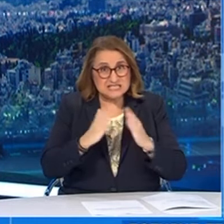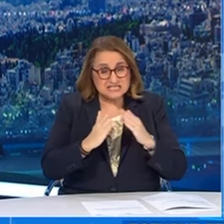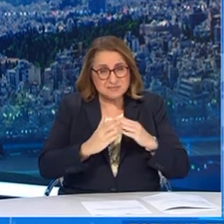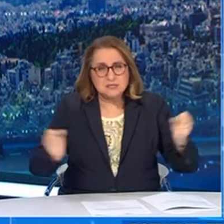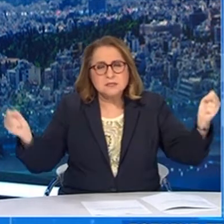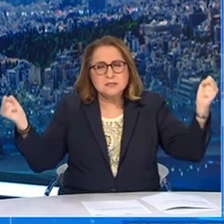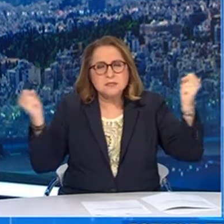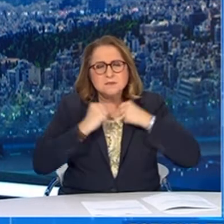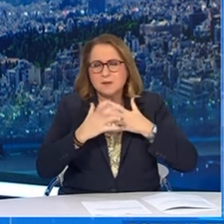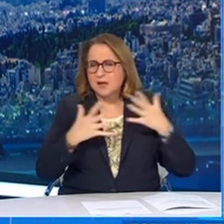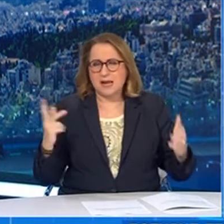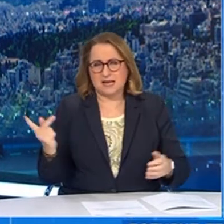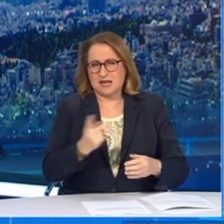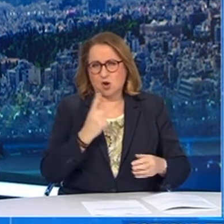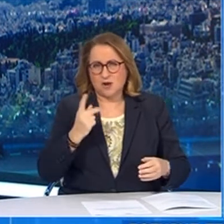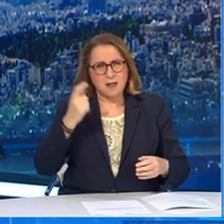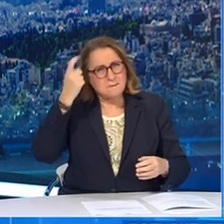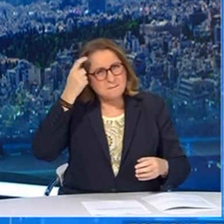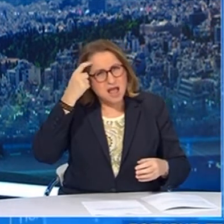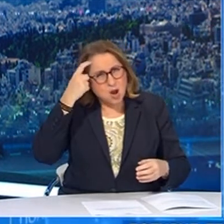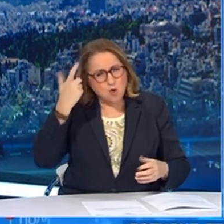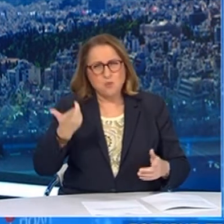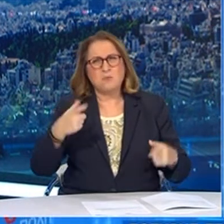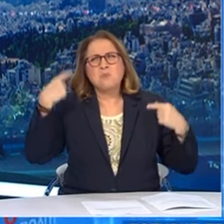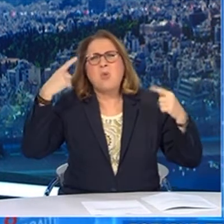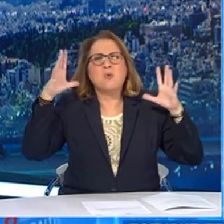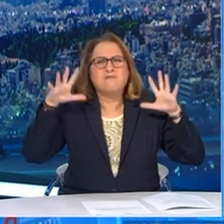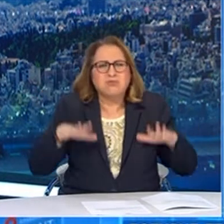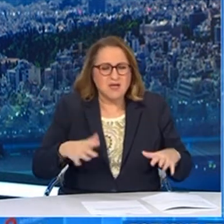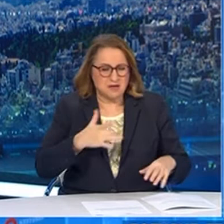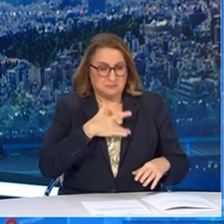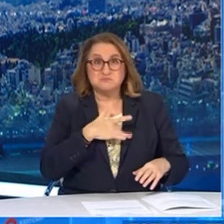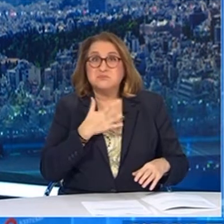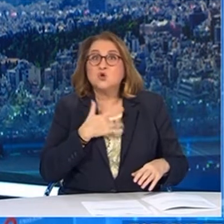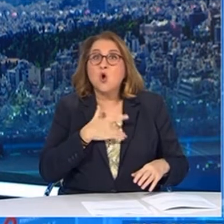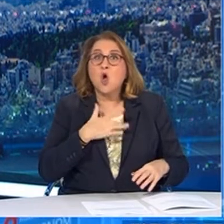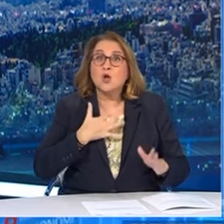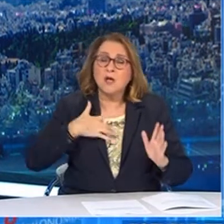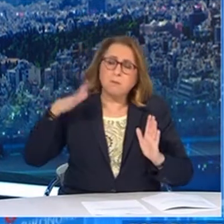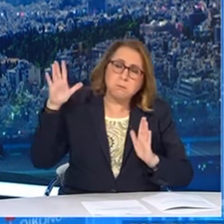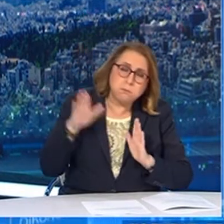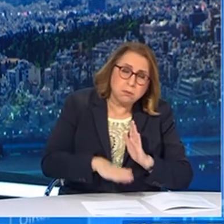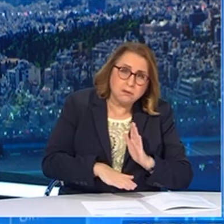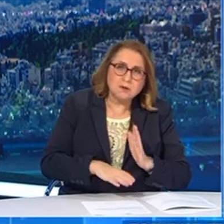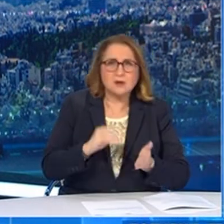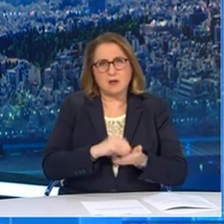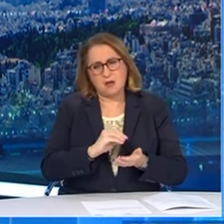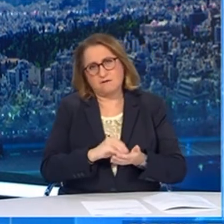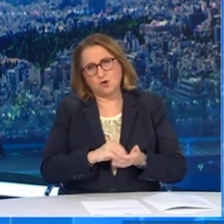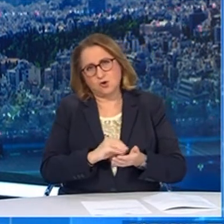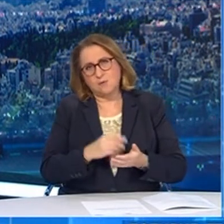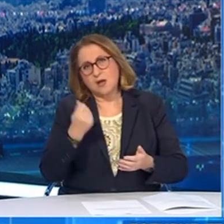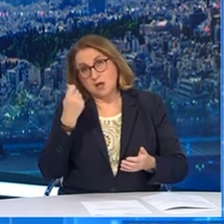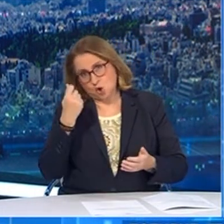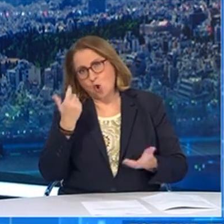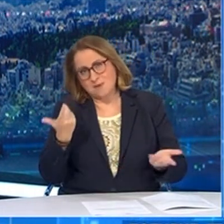πνευματικές συνέπειες, ψυχικές συνέπειες και συνέπειες οι οποίες δεν έχουν αξιολογηθεί στην ολότητά τους ακόμα. Παρ'